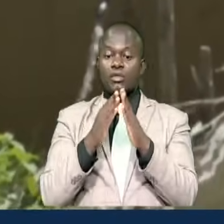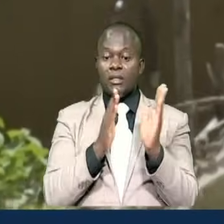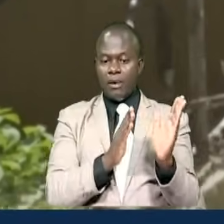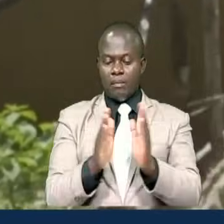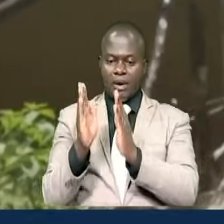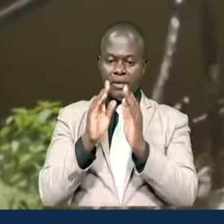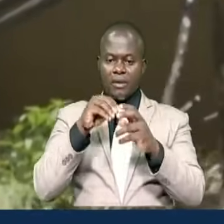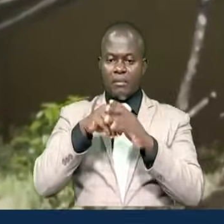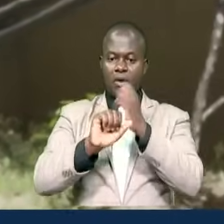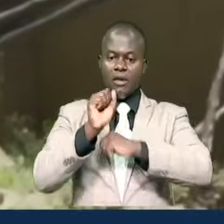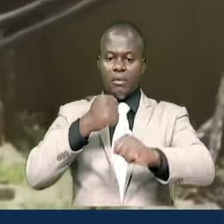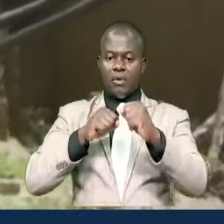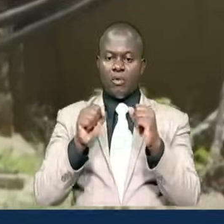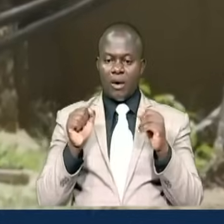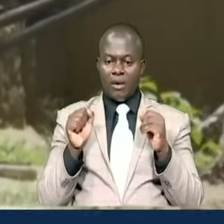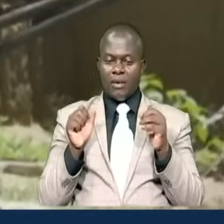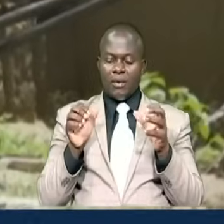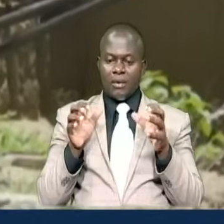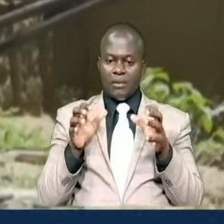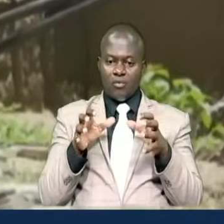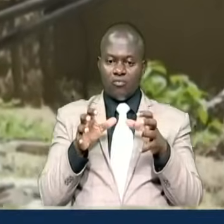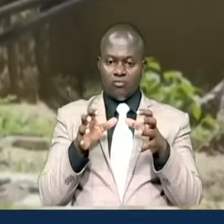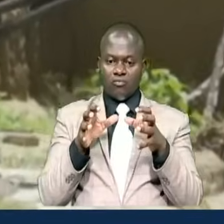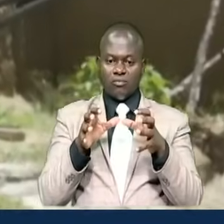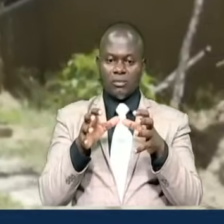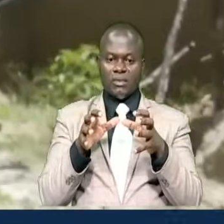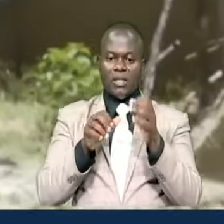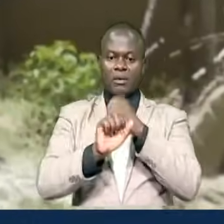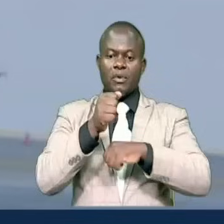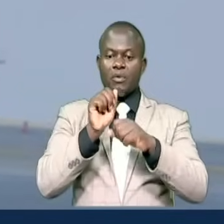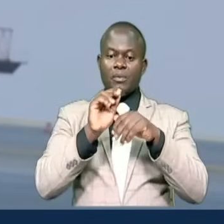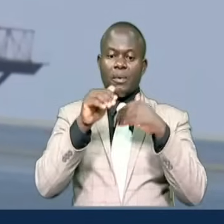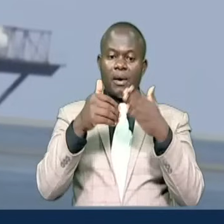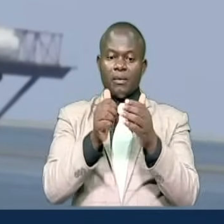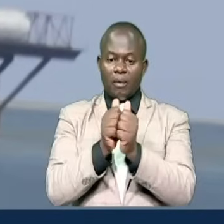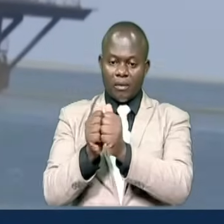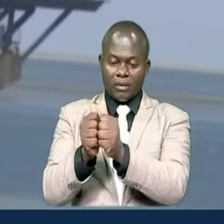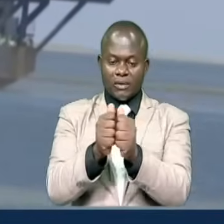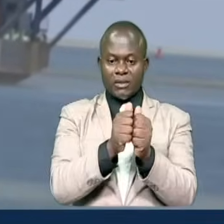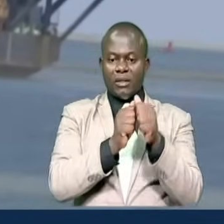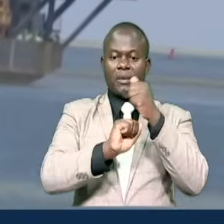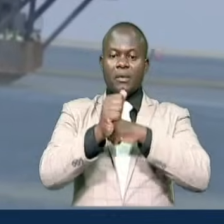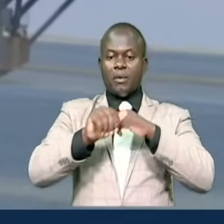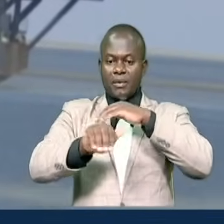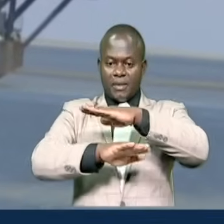bapangiragamo ibikorwa byo kwangiza nyine ibikorwa by'abaturage, ibikorwa remezo